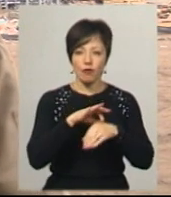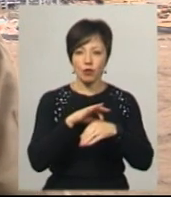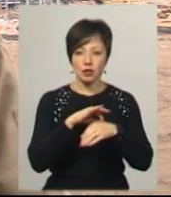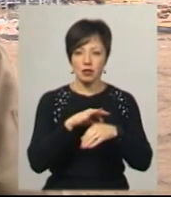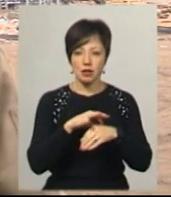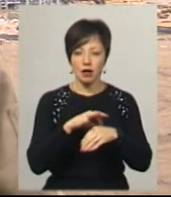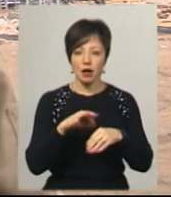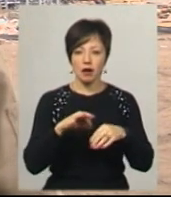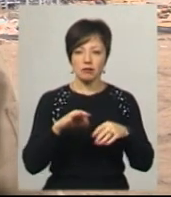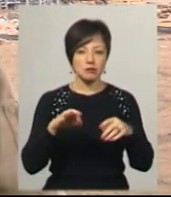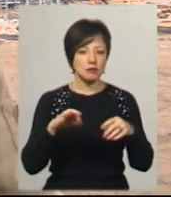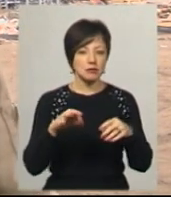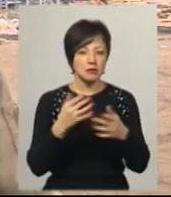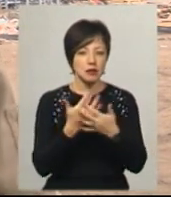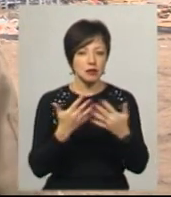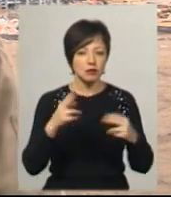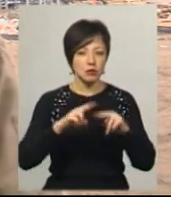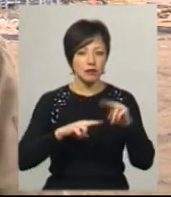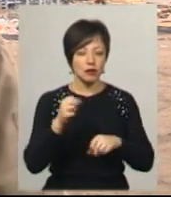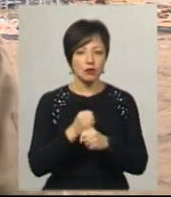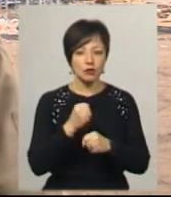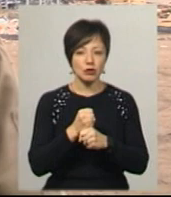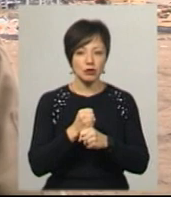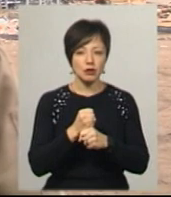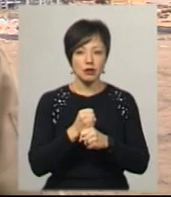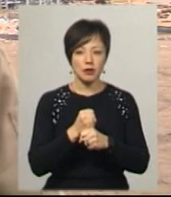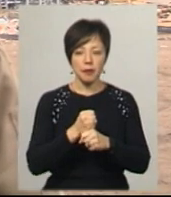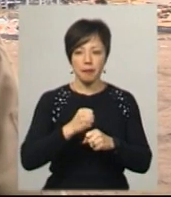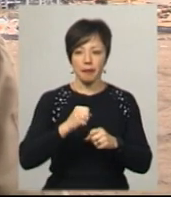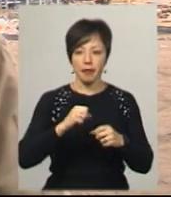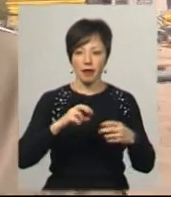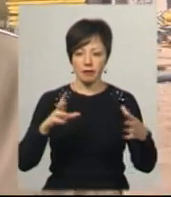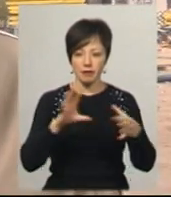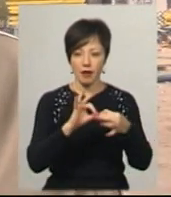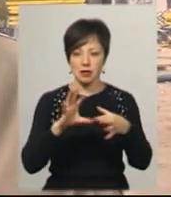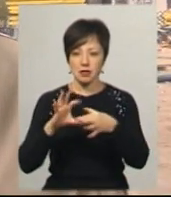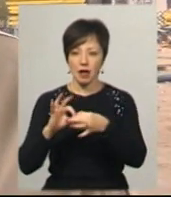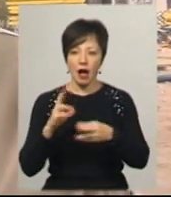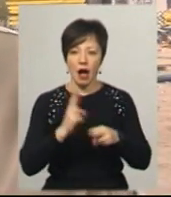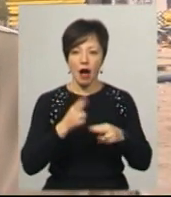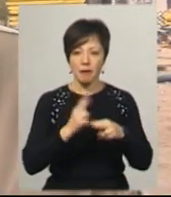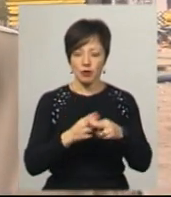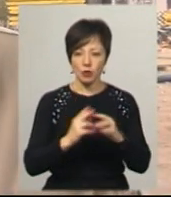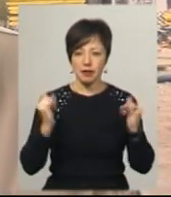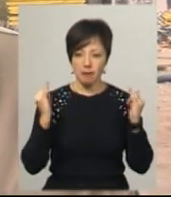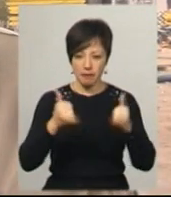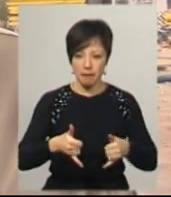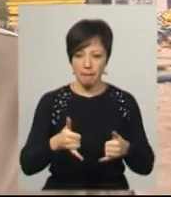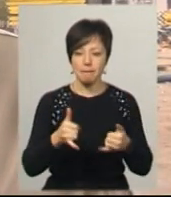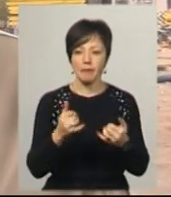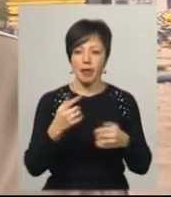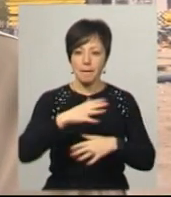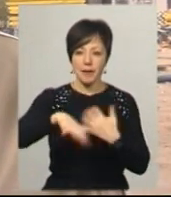роботи. По-перше, усі в'язка арматури і заливання бетону. Будемо старатися зробити максимум